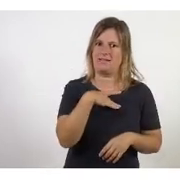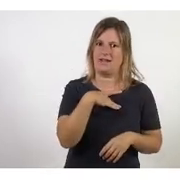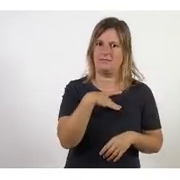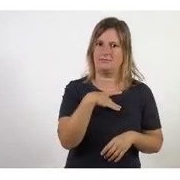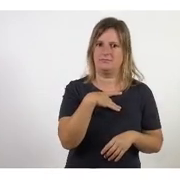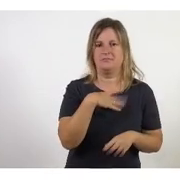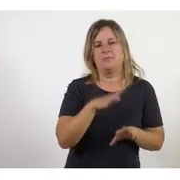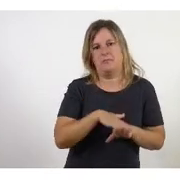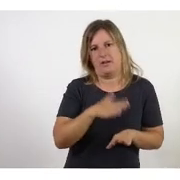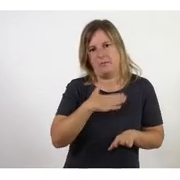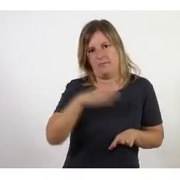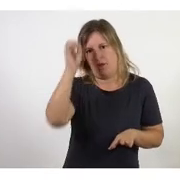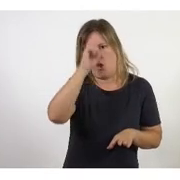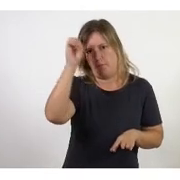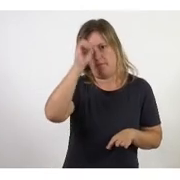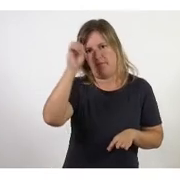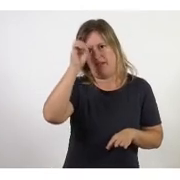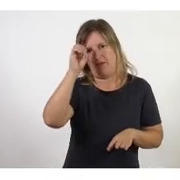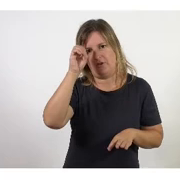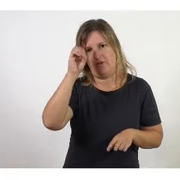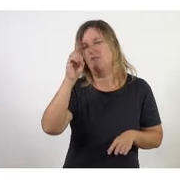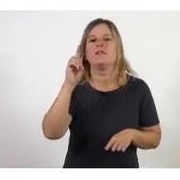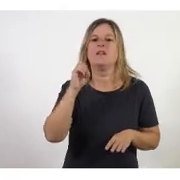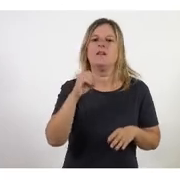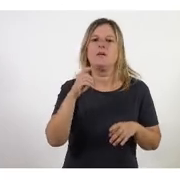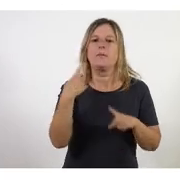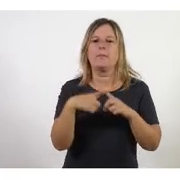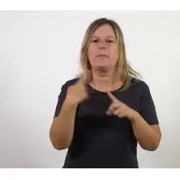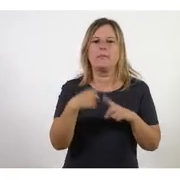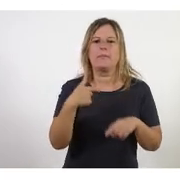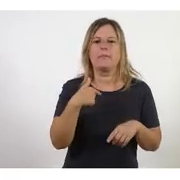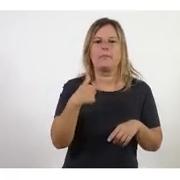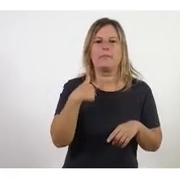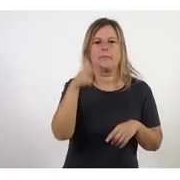a l'apartat de les duracions, no? Les durades dels nostres